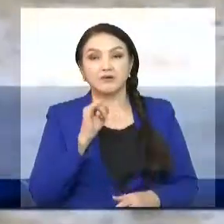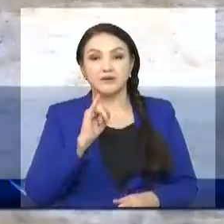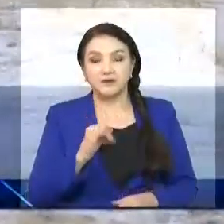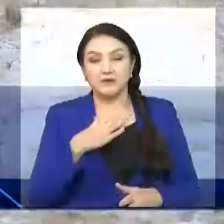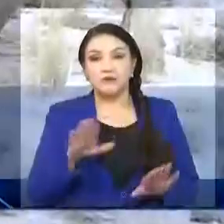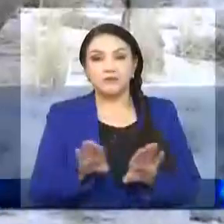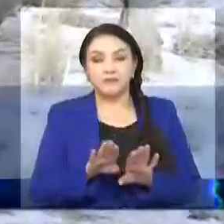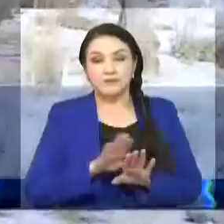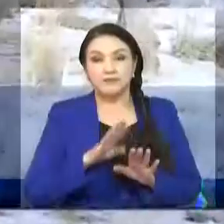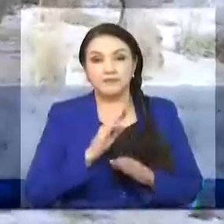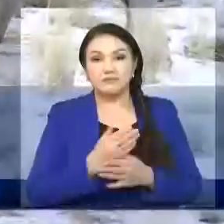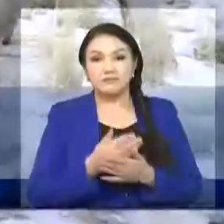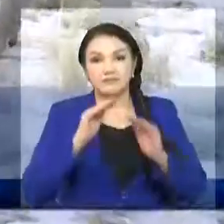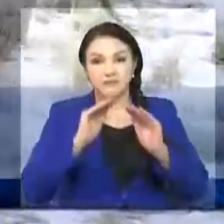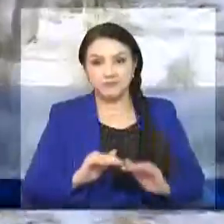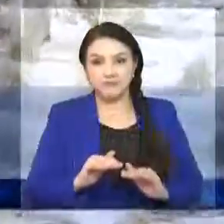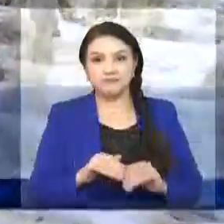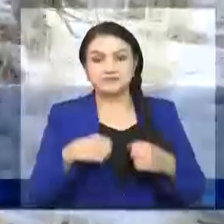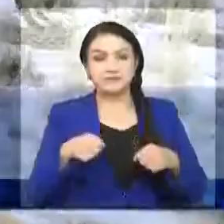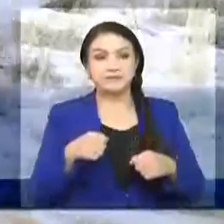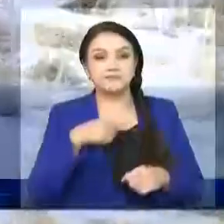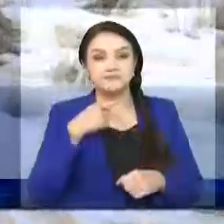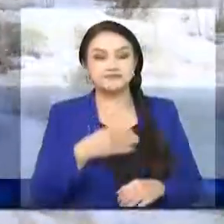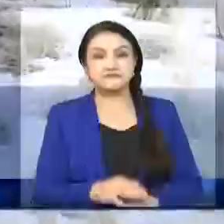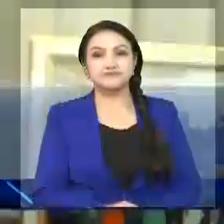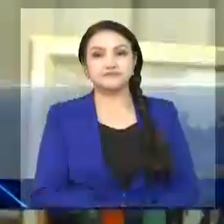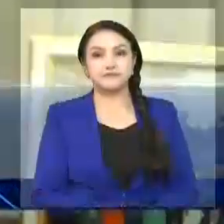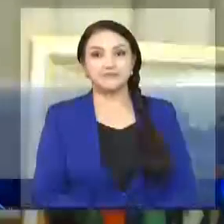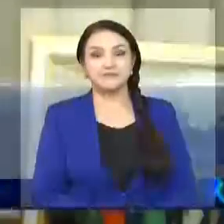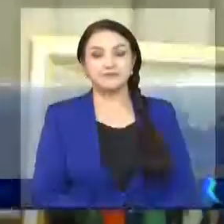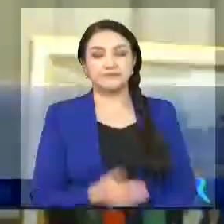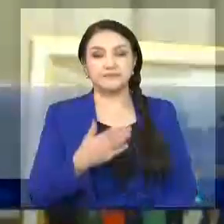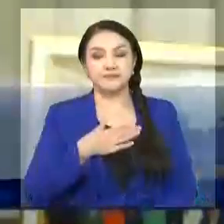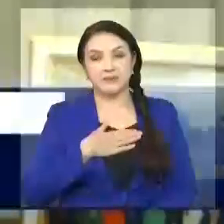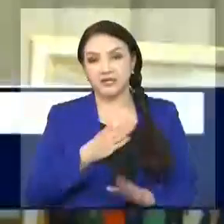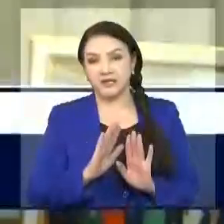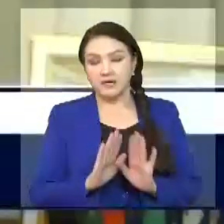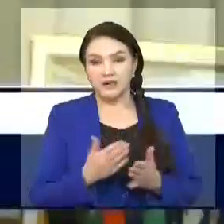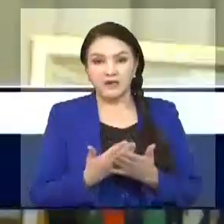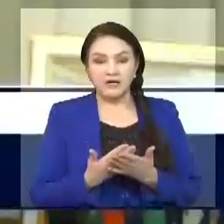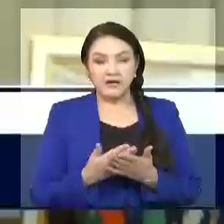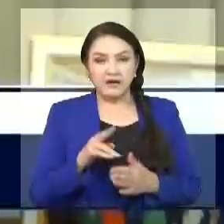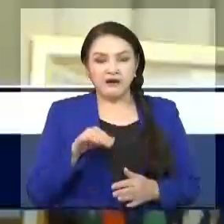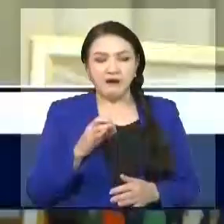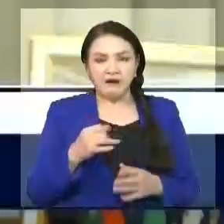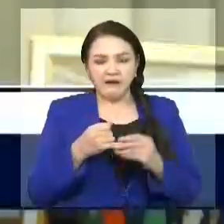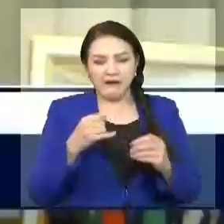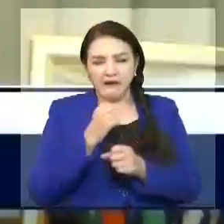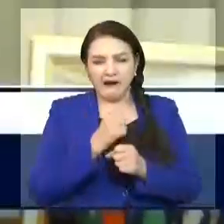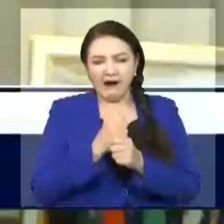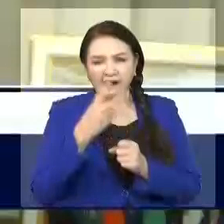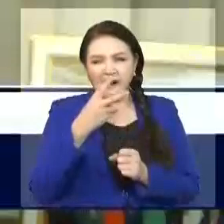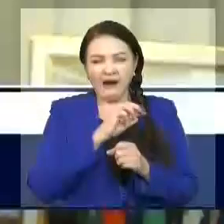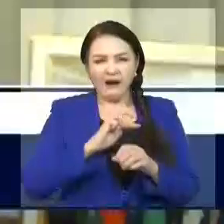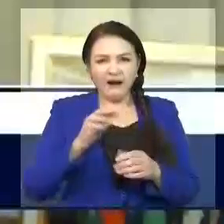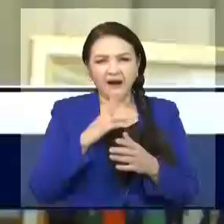моменты. В частности, значительно снизились объемы производства, отмечает ветеран отрасли. Мы, значит, только по земледелию 2